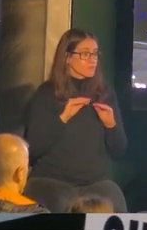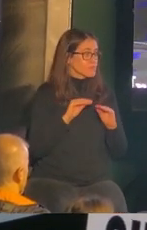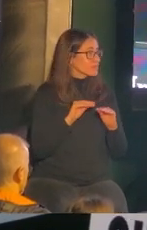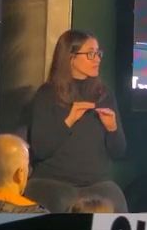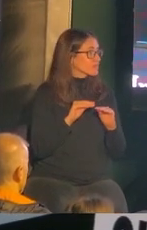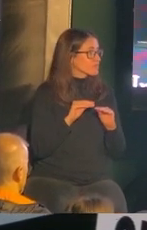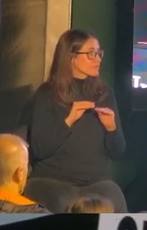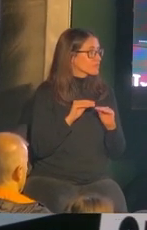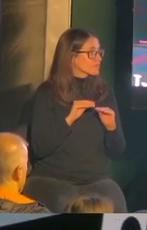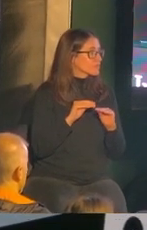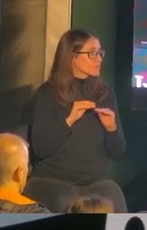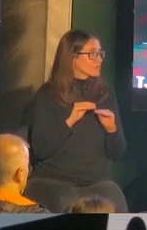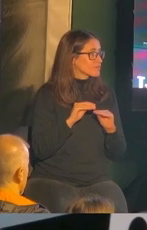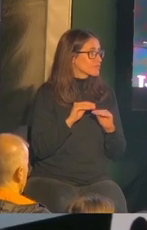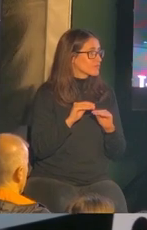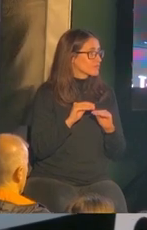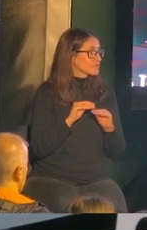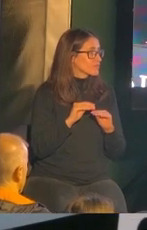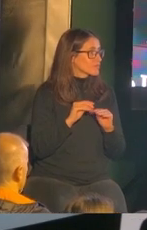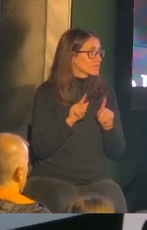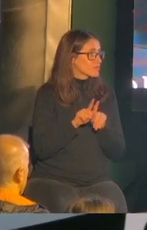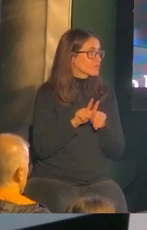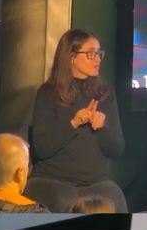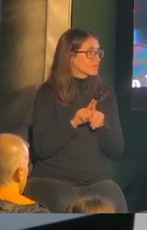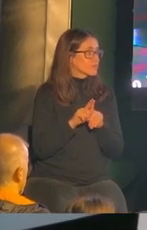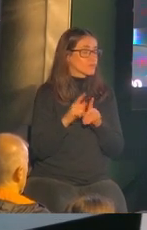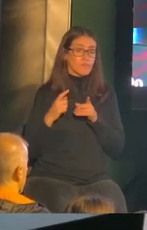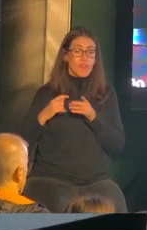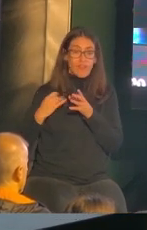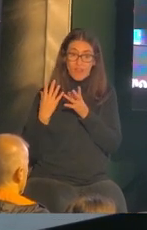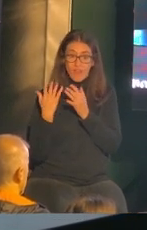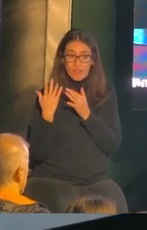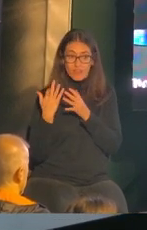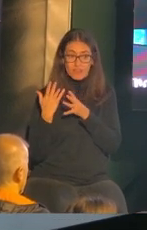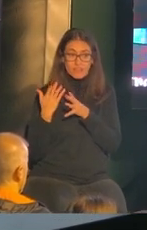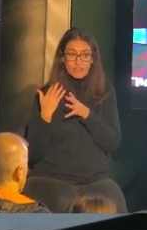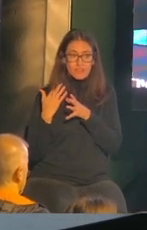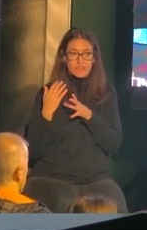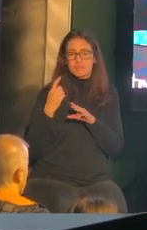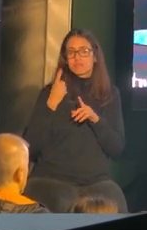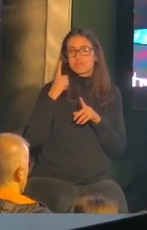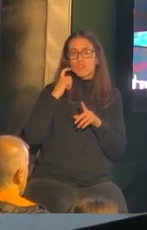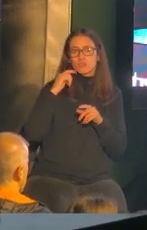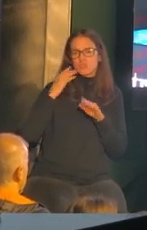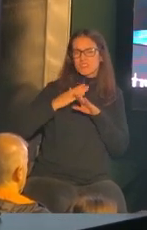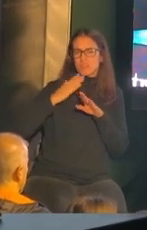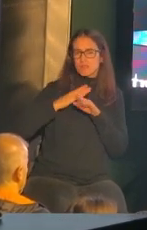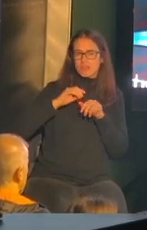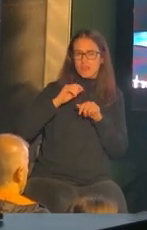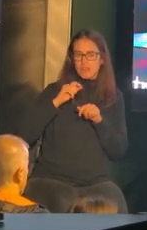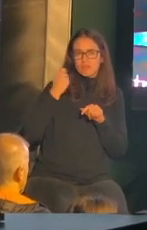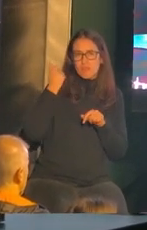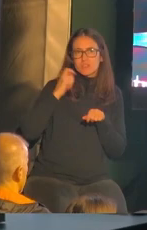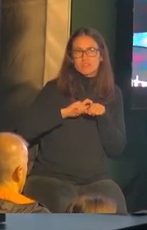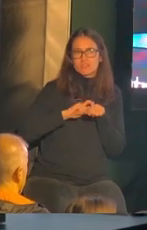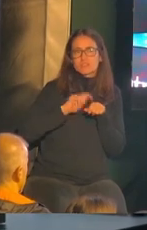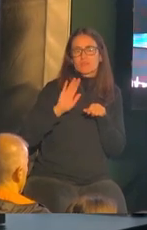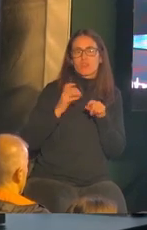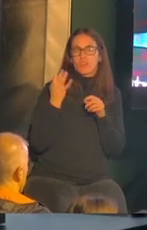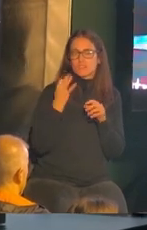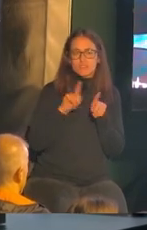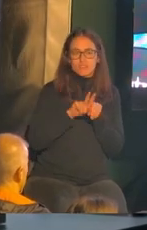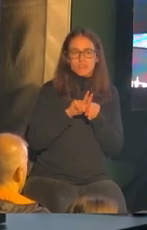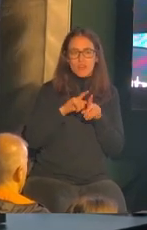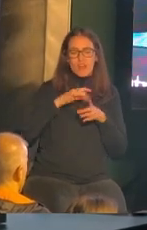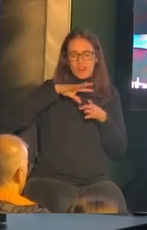més. Quan treballem amb la part que airegem, clàssicament sempre ha sigut la nata muntada, no? Què passaria? Si jo ara